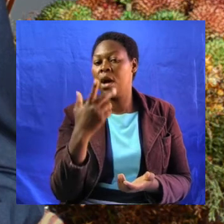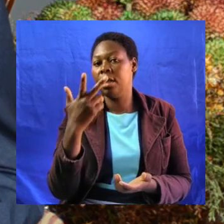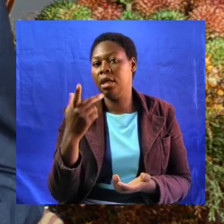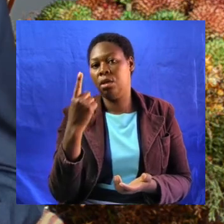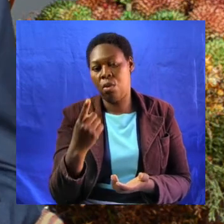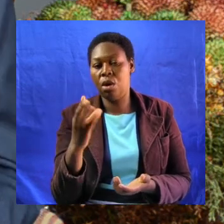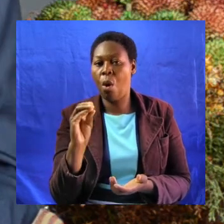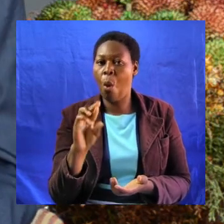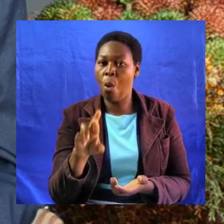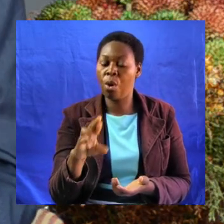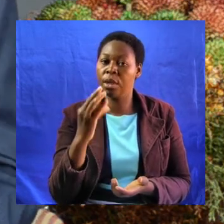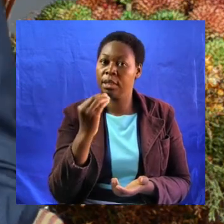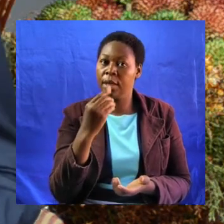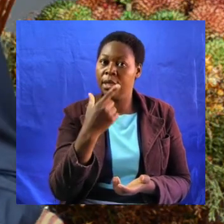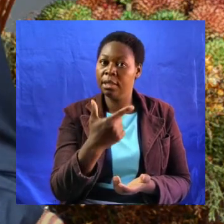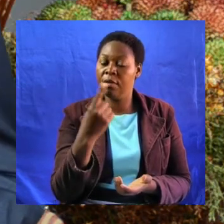0774-651-181 kana kuti